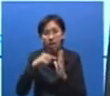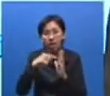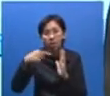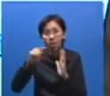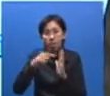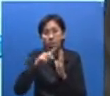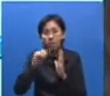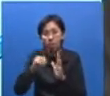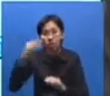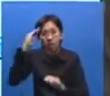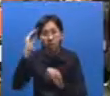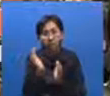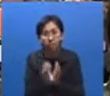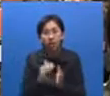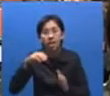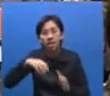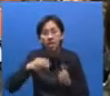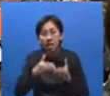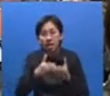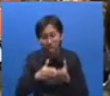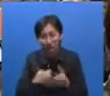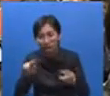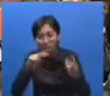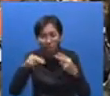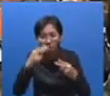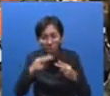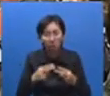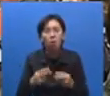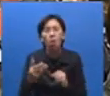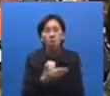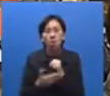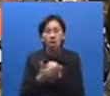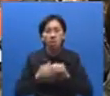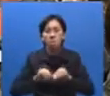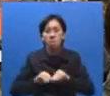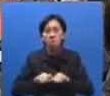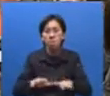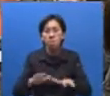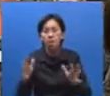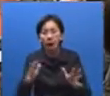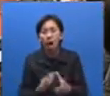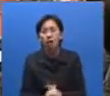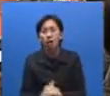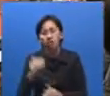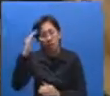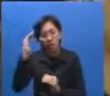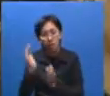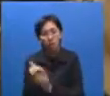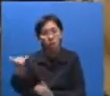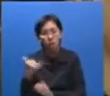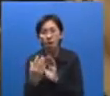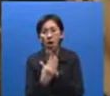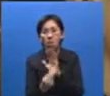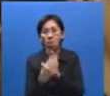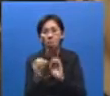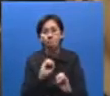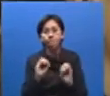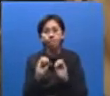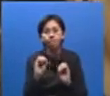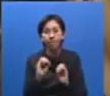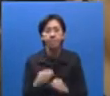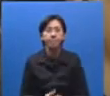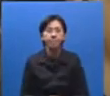ท่าเรือเข้ามาอบรมด้วยเพราะเป็นพื้นที่ที่มีการแพร่ระบาดของยาเสพติดแต่กลับไม่มีการส่งตำรวจเข้ารับการฝึกอบรมในครั้ง